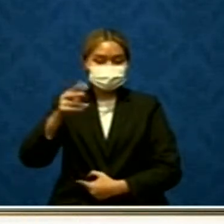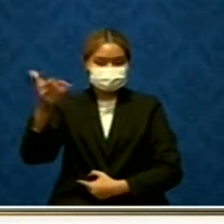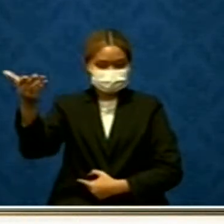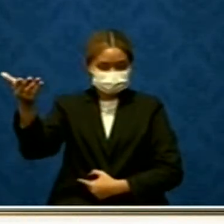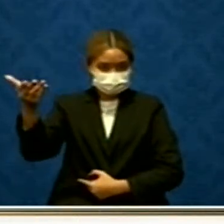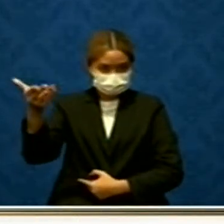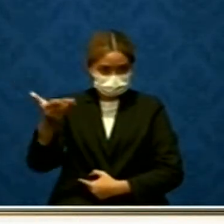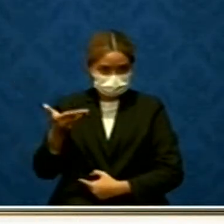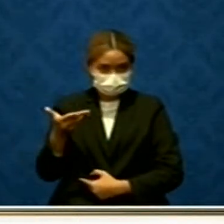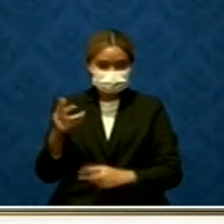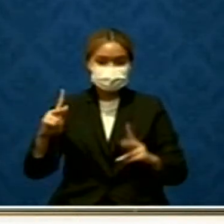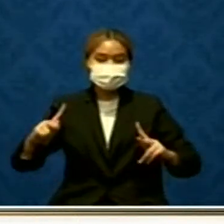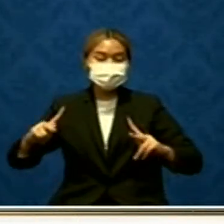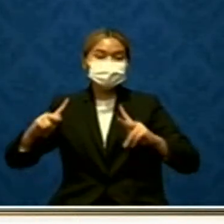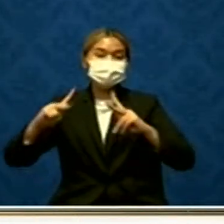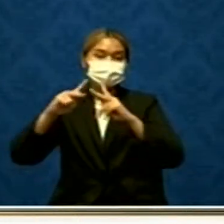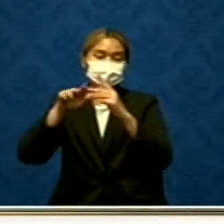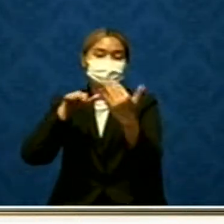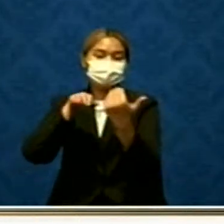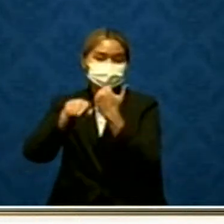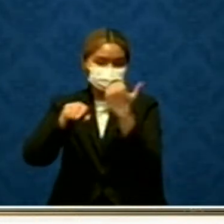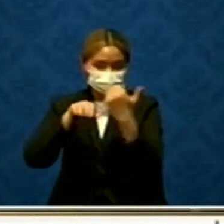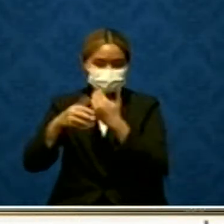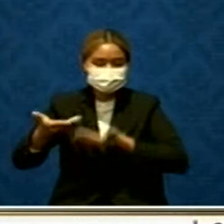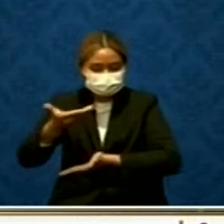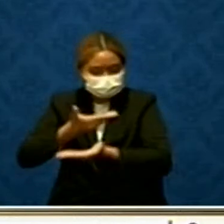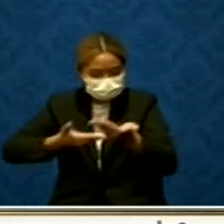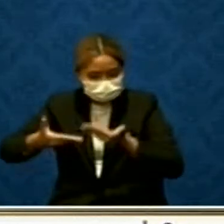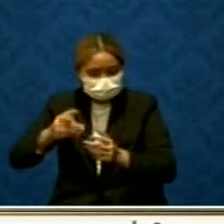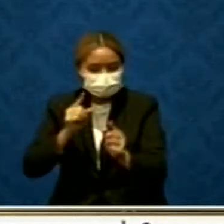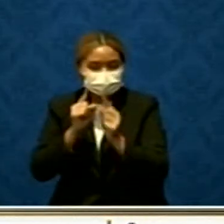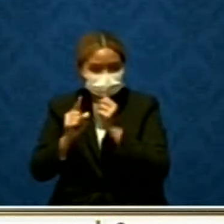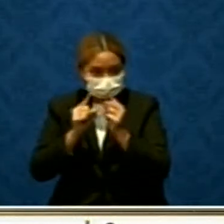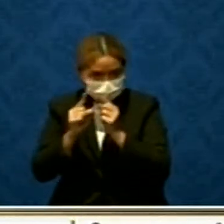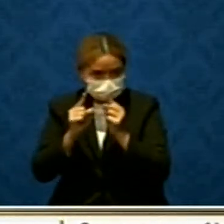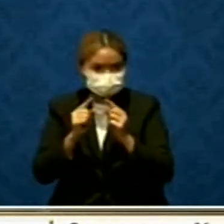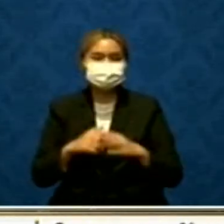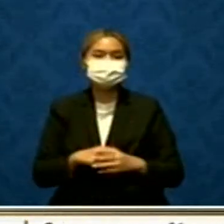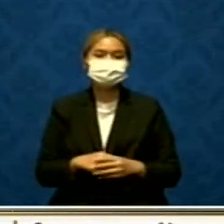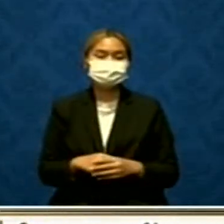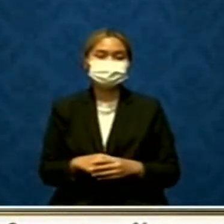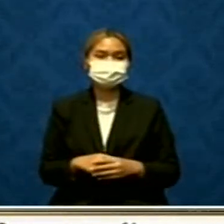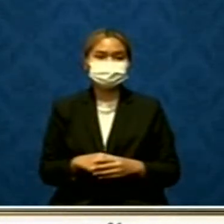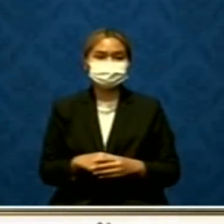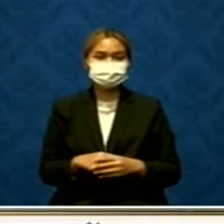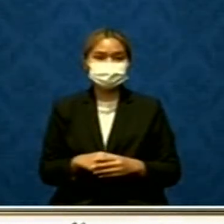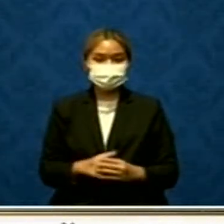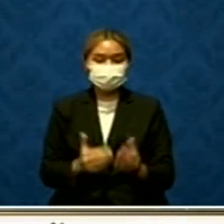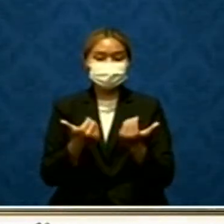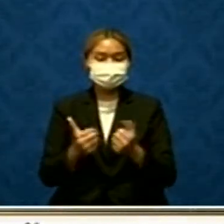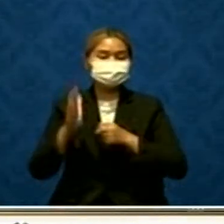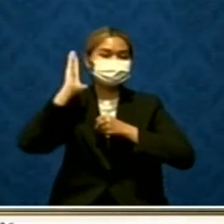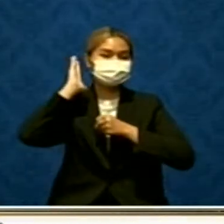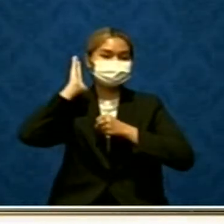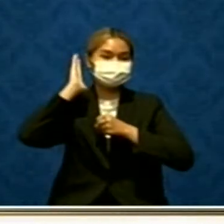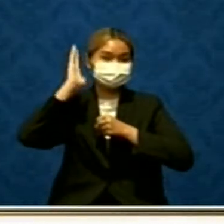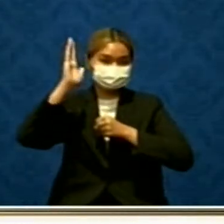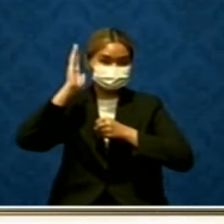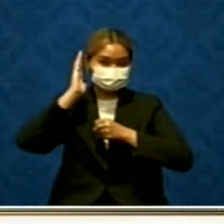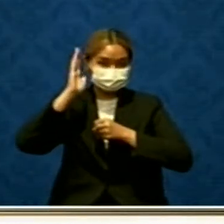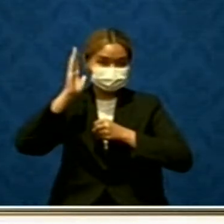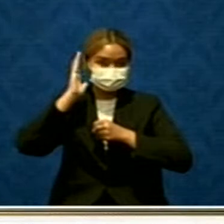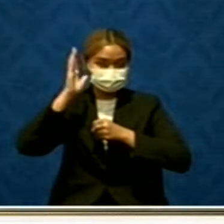แล้วก็ต้องเรียนกับท่านสมาชิกสภาผู้ทรงเกียรติอีกครั้งหนึ่งนะครับการอภิปรายไม่ไว้วางใจนะ